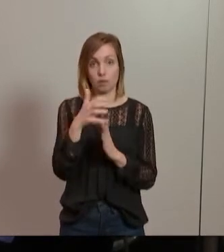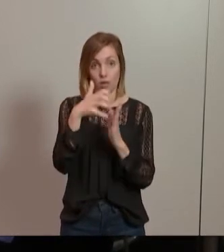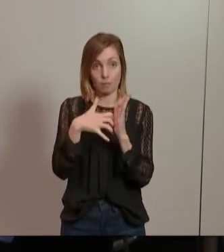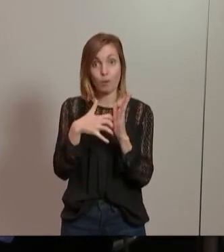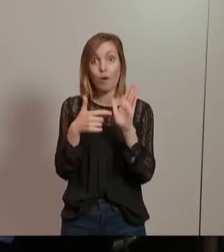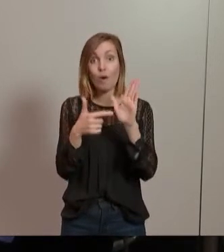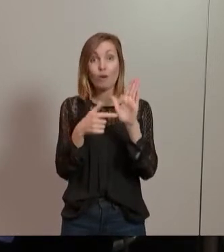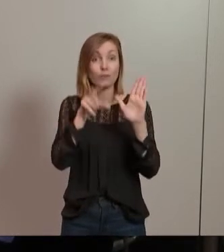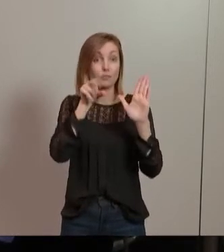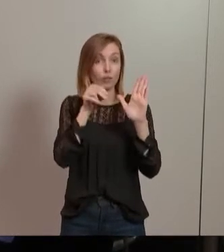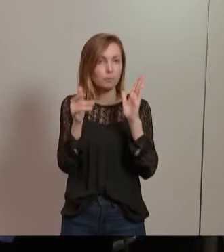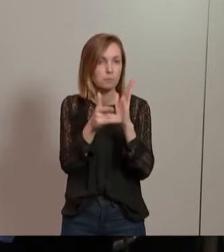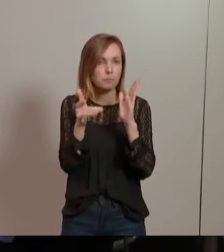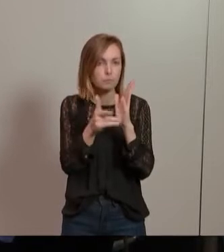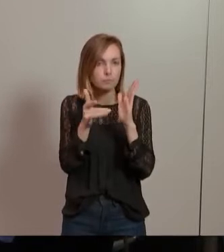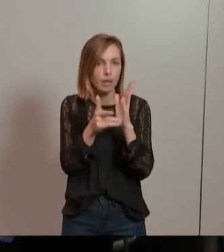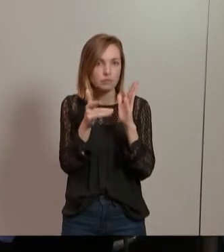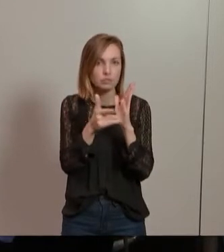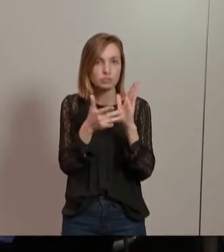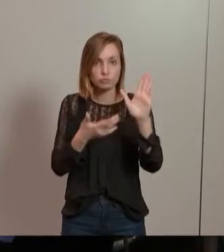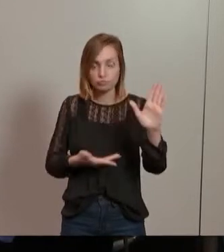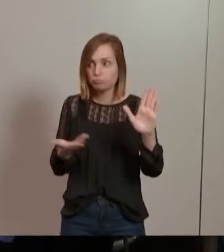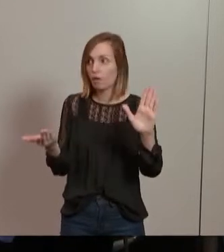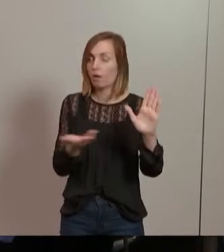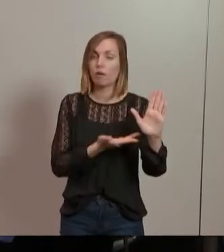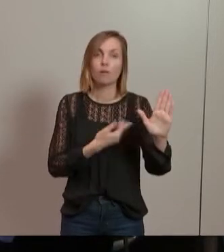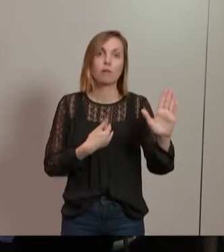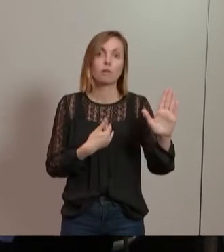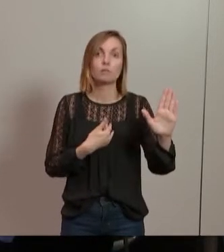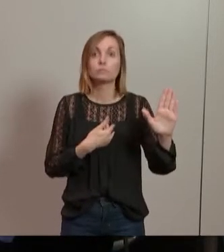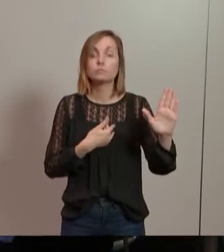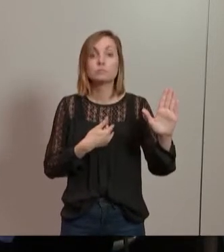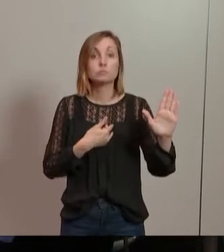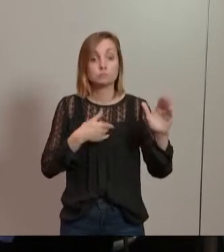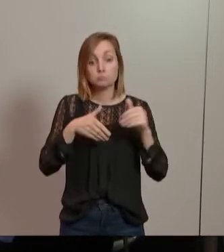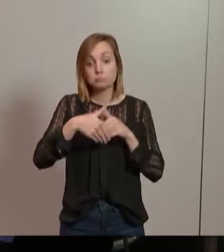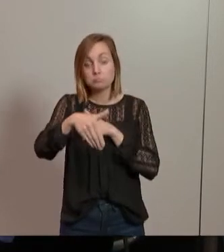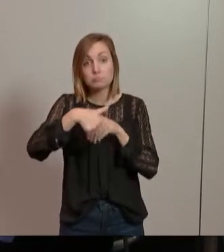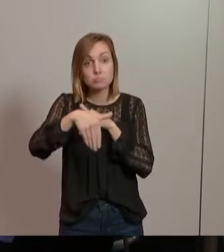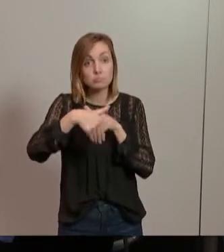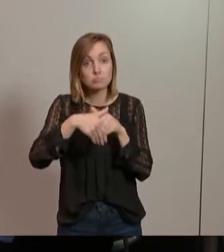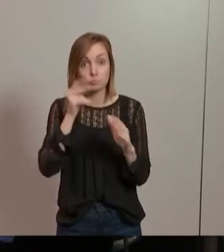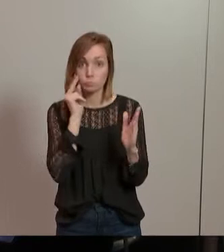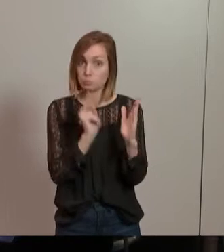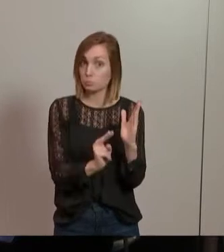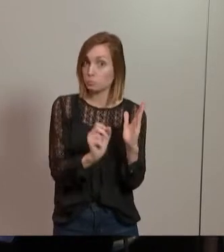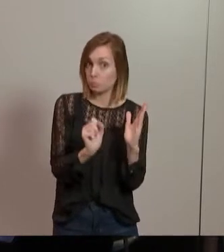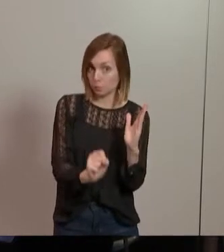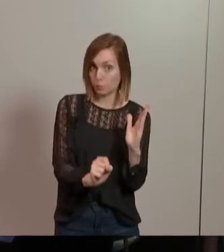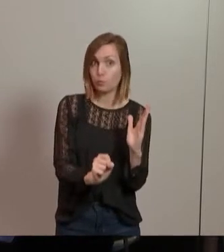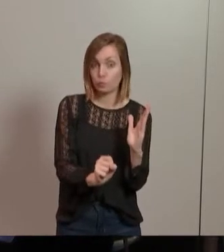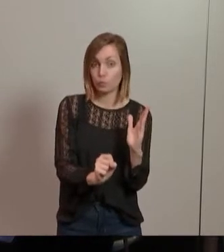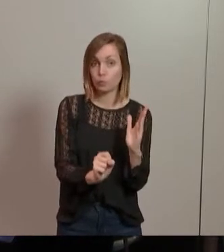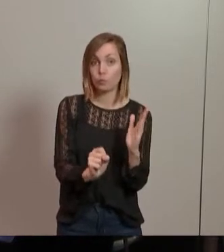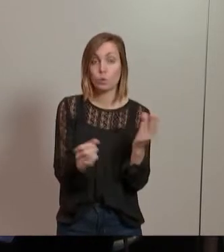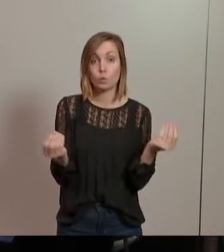c'est ce rapport-là qui fait 30 pages que j'ai actuellement en main et qui sera consultable très prochainement. Vous y aurez accès sur